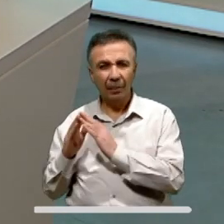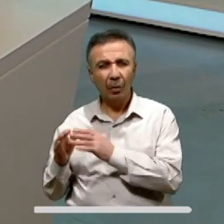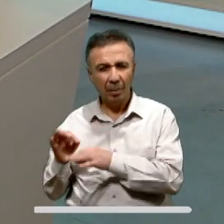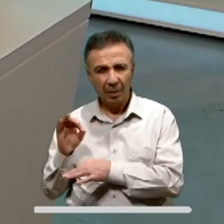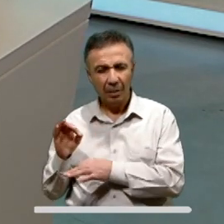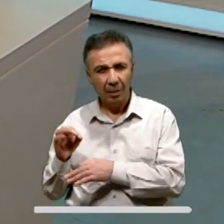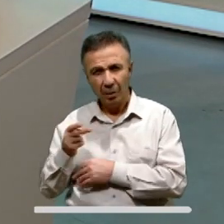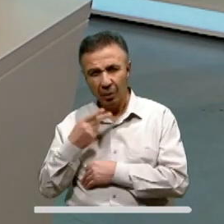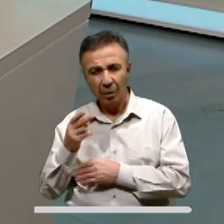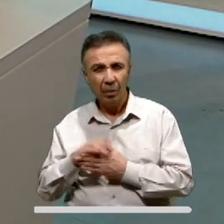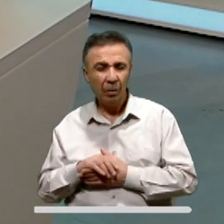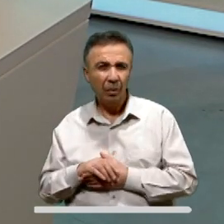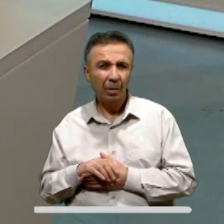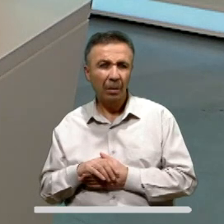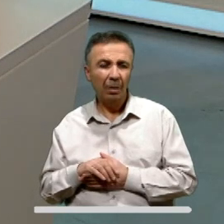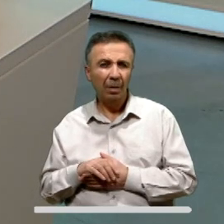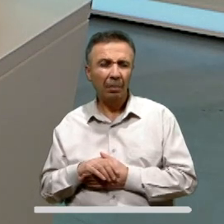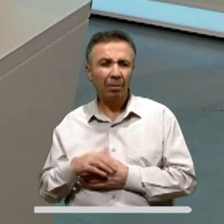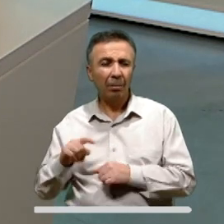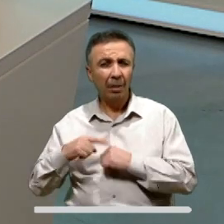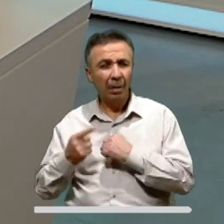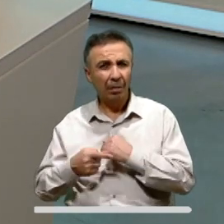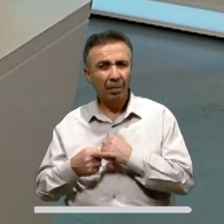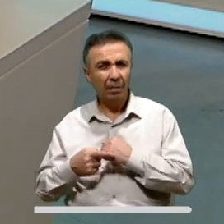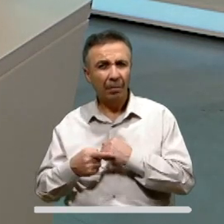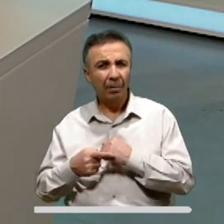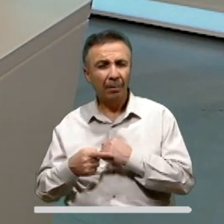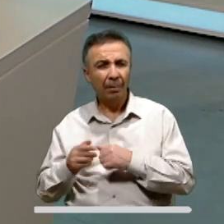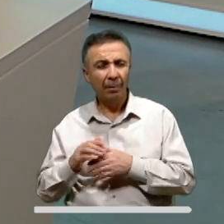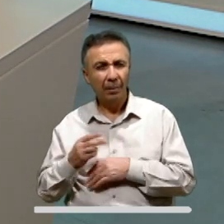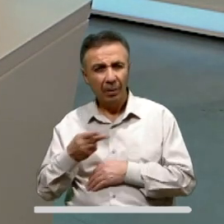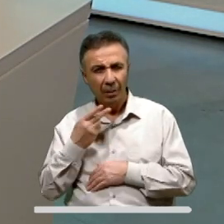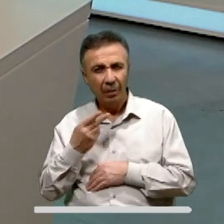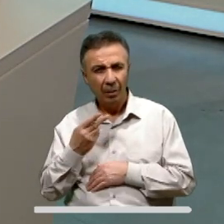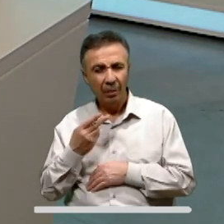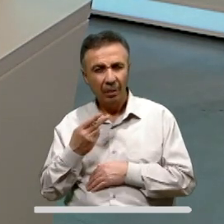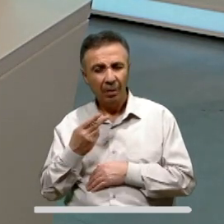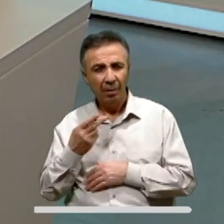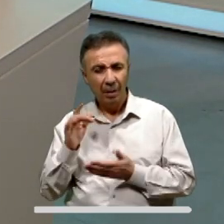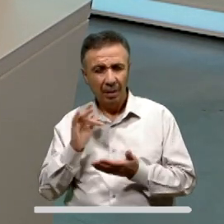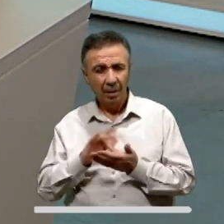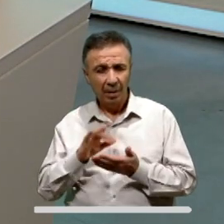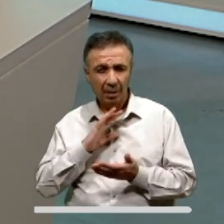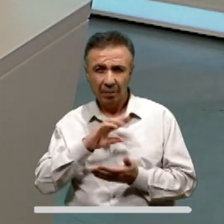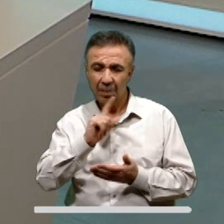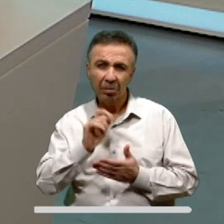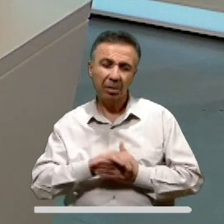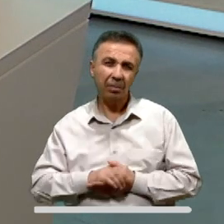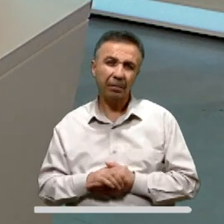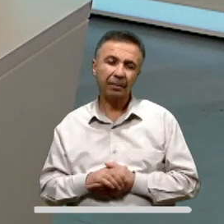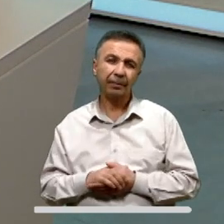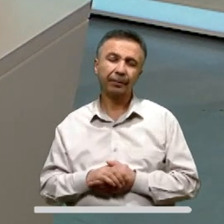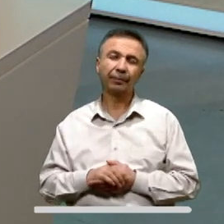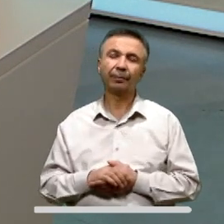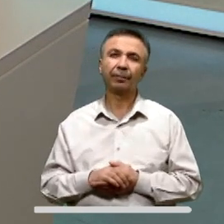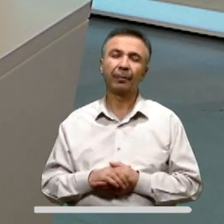konuştum, sonradan da buldum bir hafta sonrasında. Bir insan oldum konuştuğum için, bunun bir kefaret bir şey var mıdır, hani